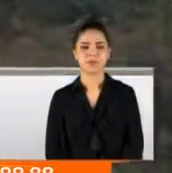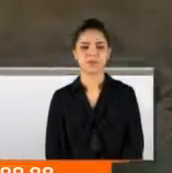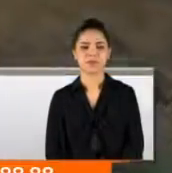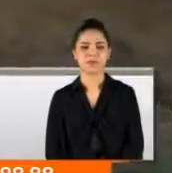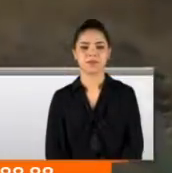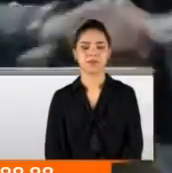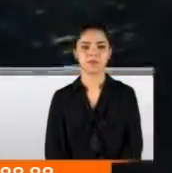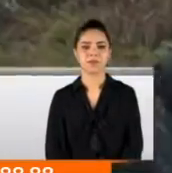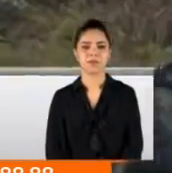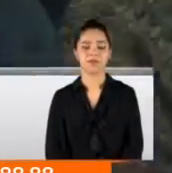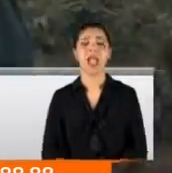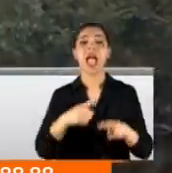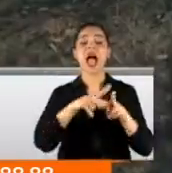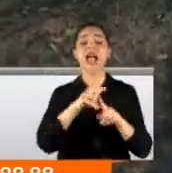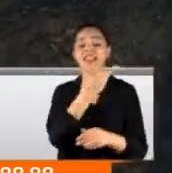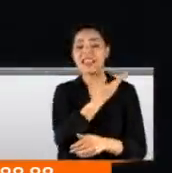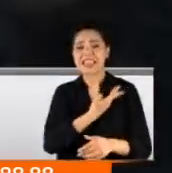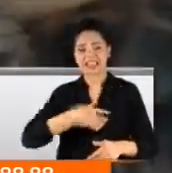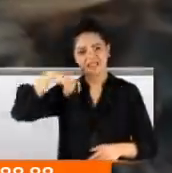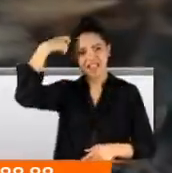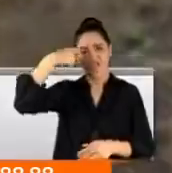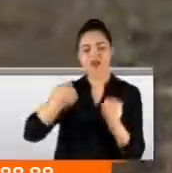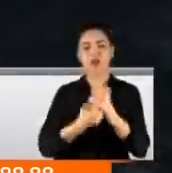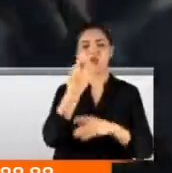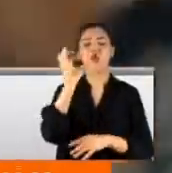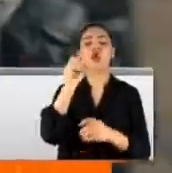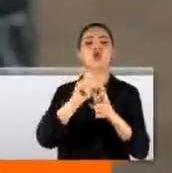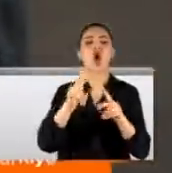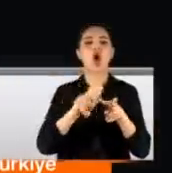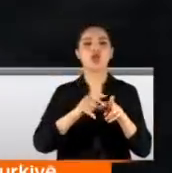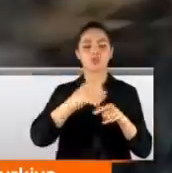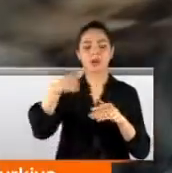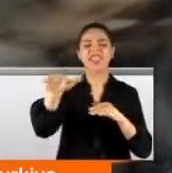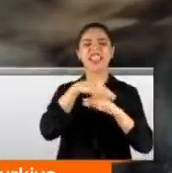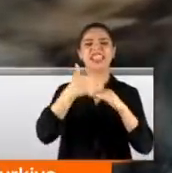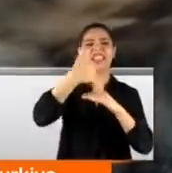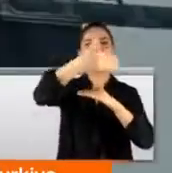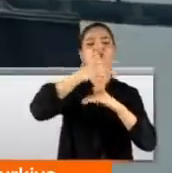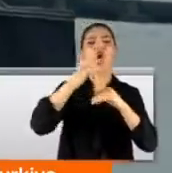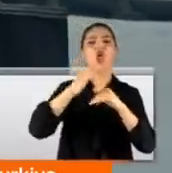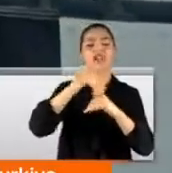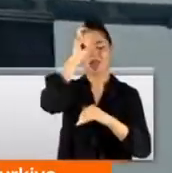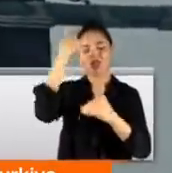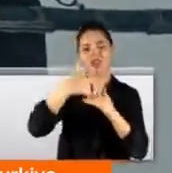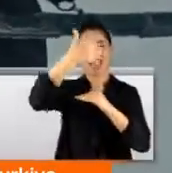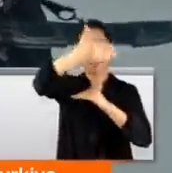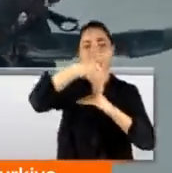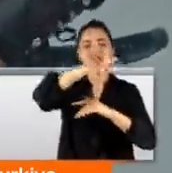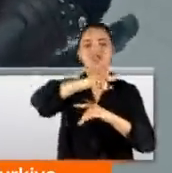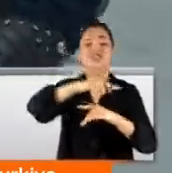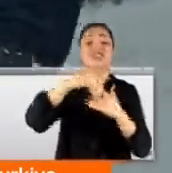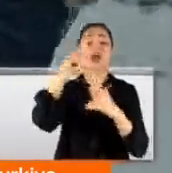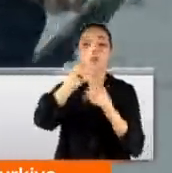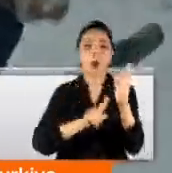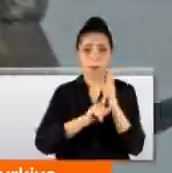Biz bozacağız. ATV'nin sevilen dizisi Kuruluş Osman'ın ünü sınırları aştı. Rating rekorları kıran dizi